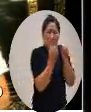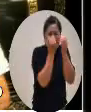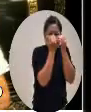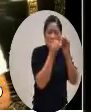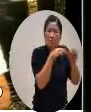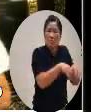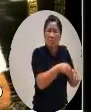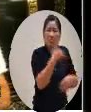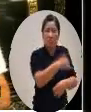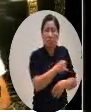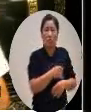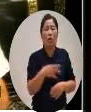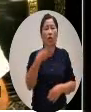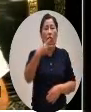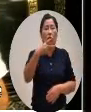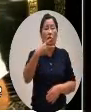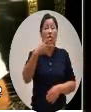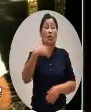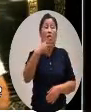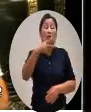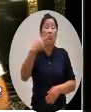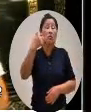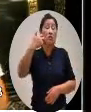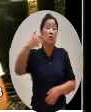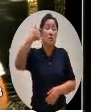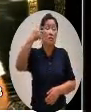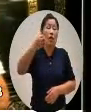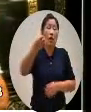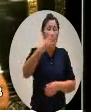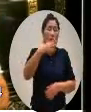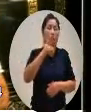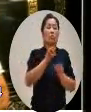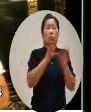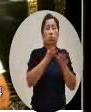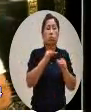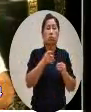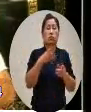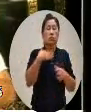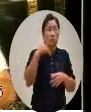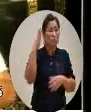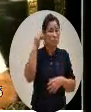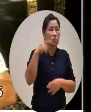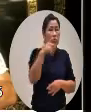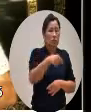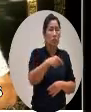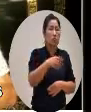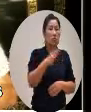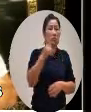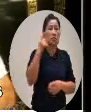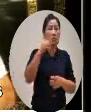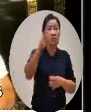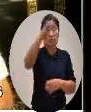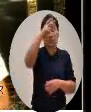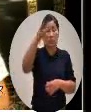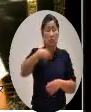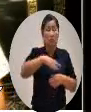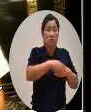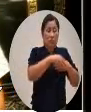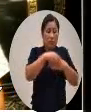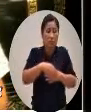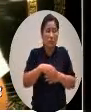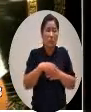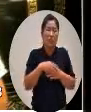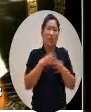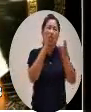小鋼靠來我公